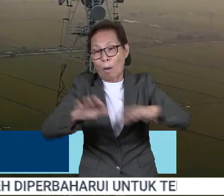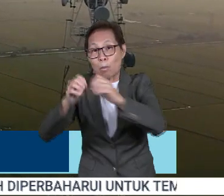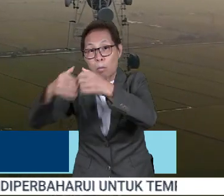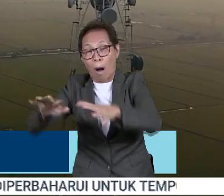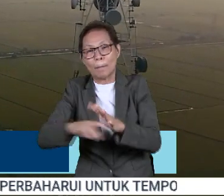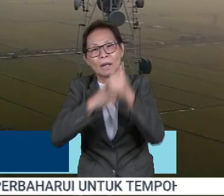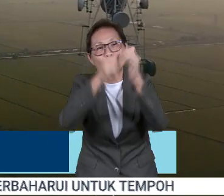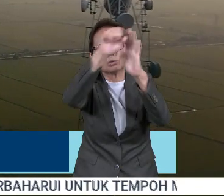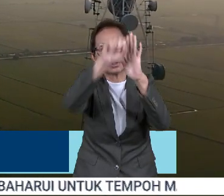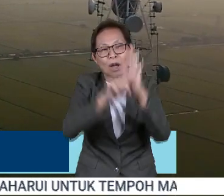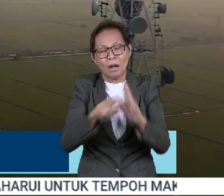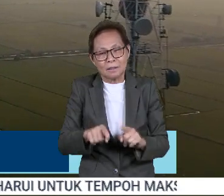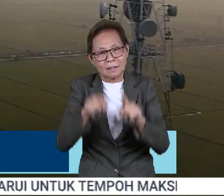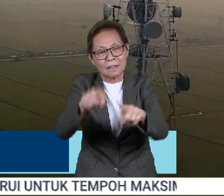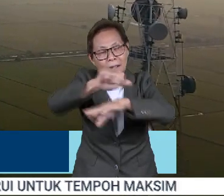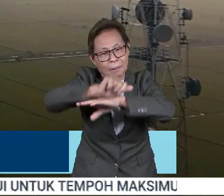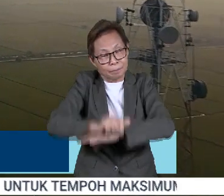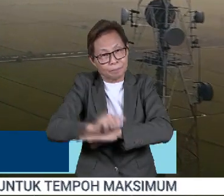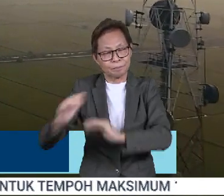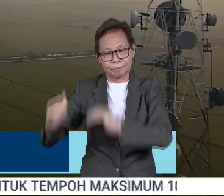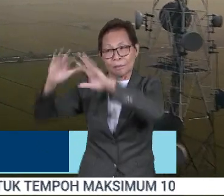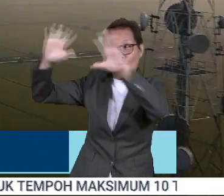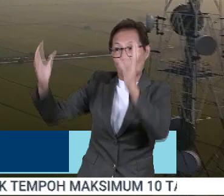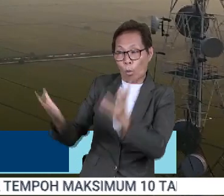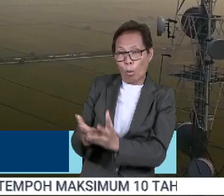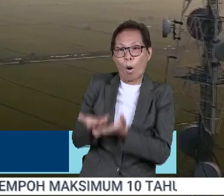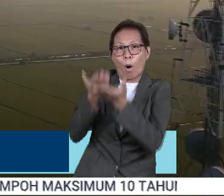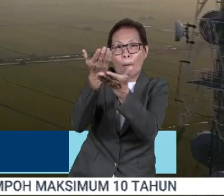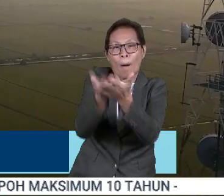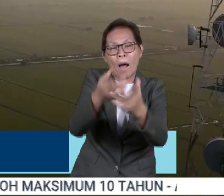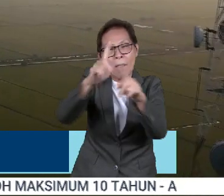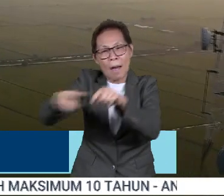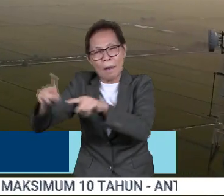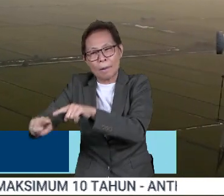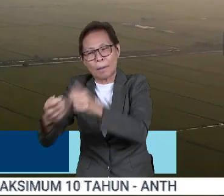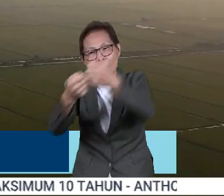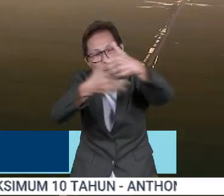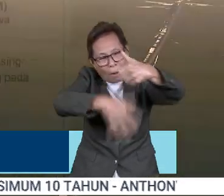syarat-syarat yang selari dengan amalan di peringkat Global yang menawarkan kebel